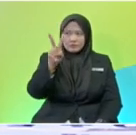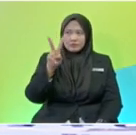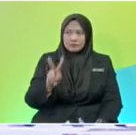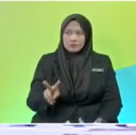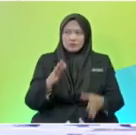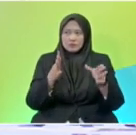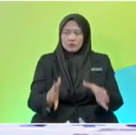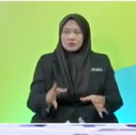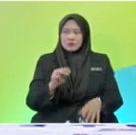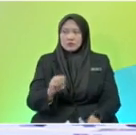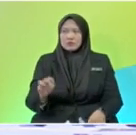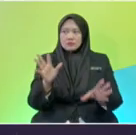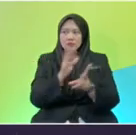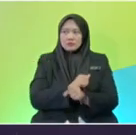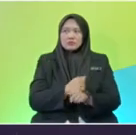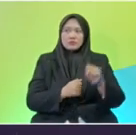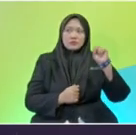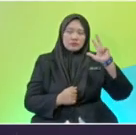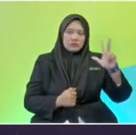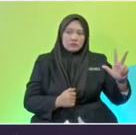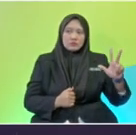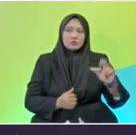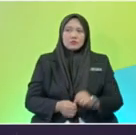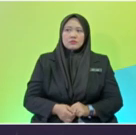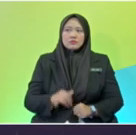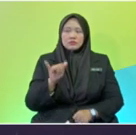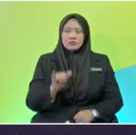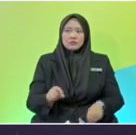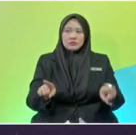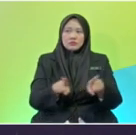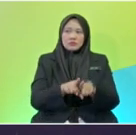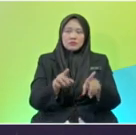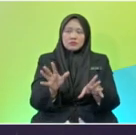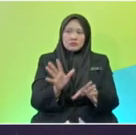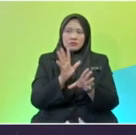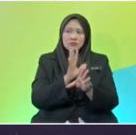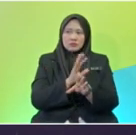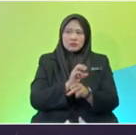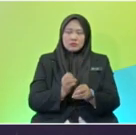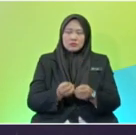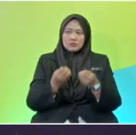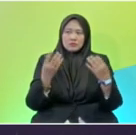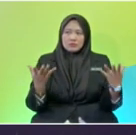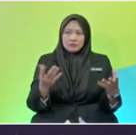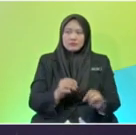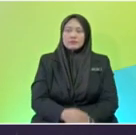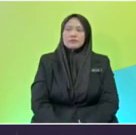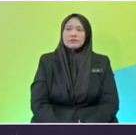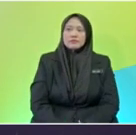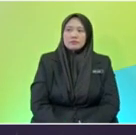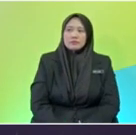donat 3 yang sama banyak tentang pembagian donat seterusnya